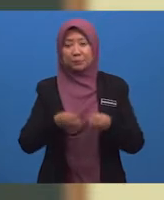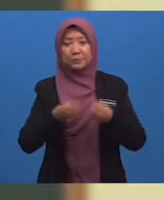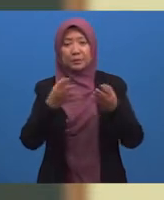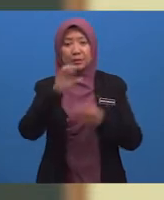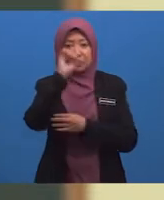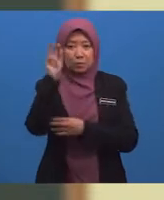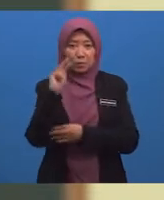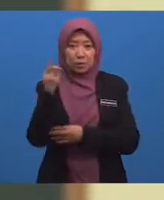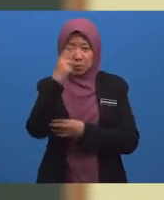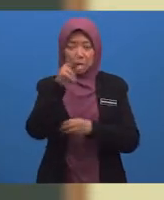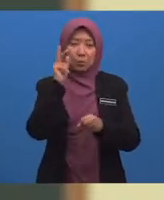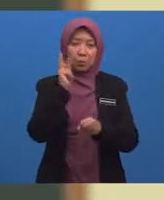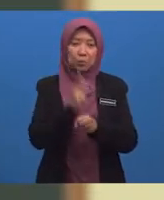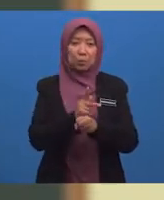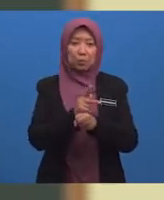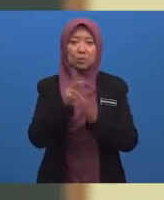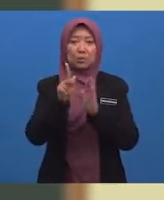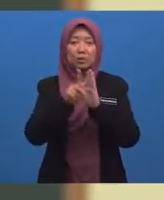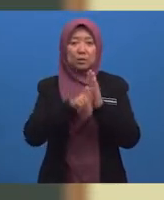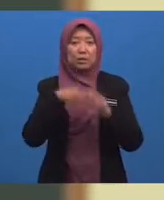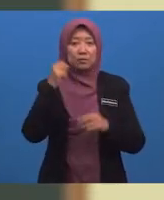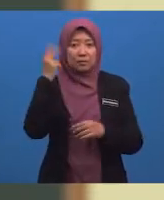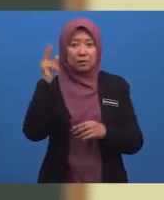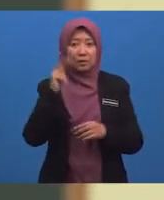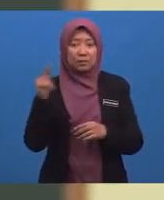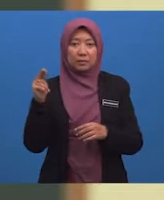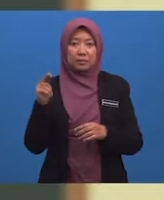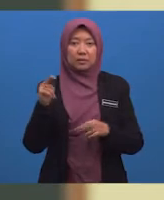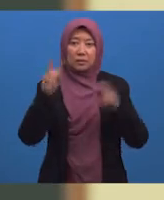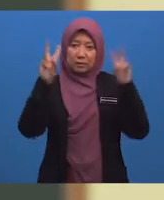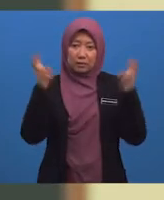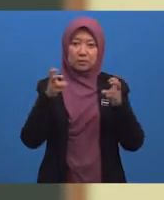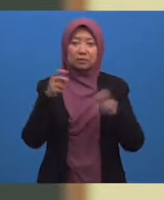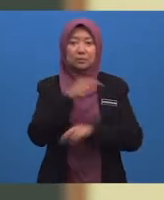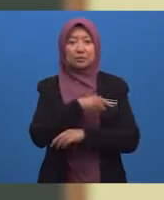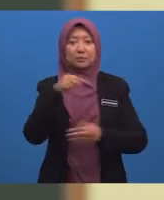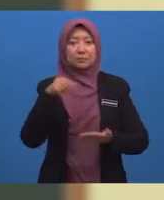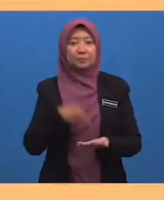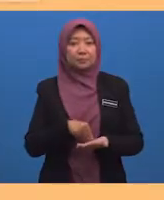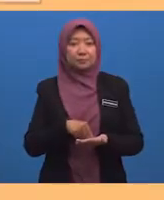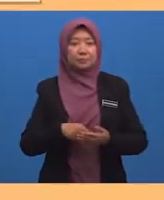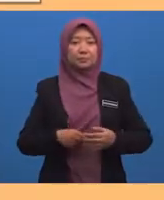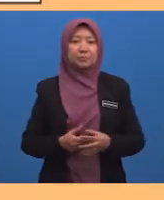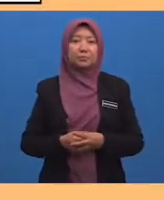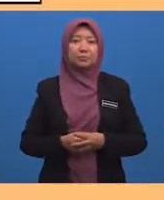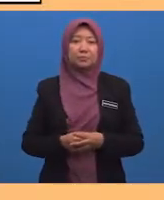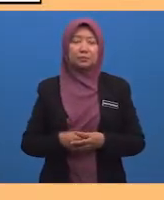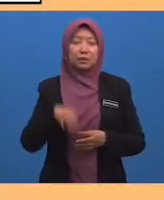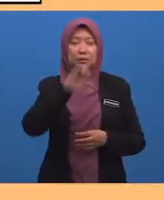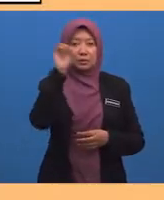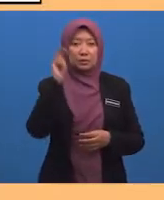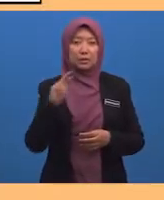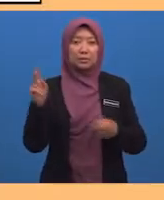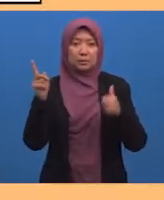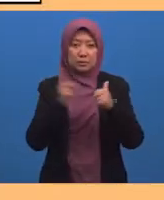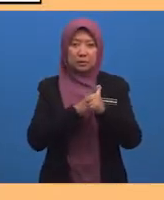mengukuhkan kefahaman pelajar terhadap tajuk yang dipelajari pada hari ini. Soalan